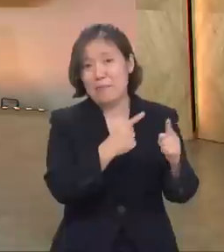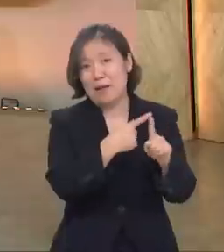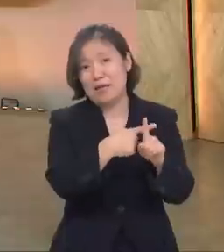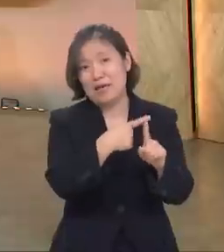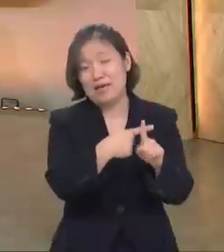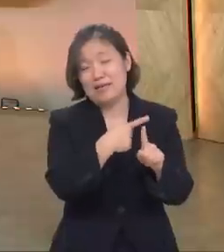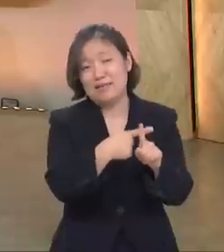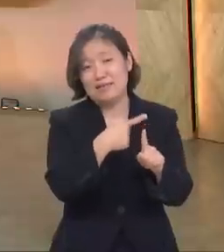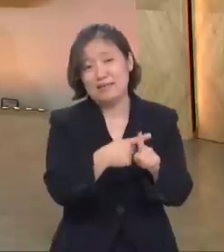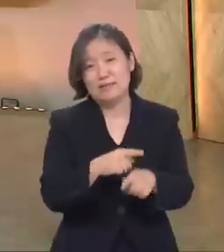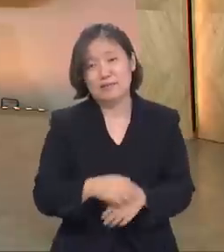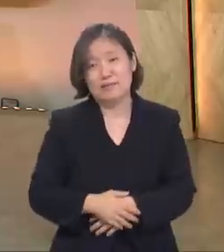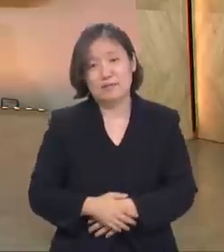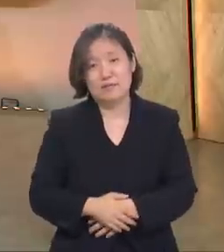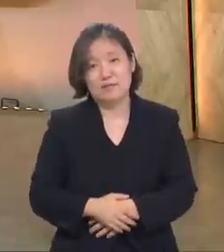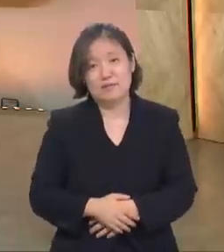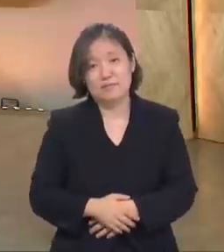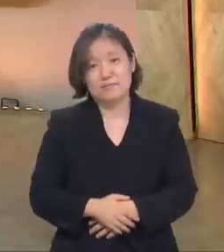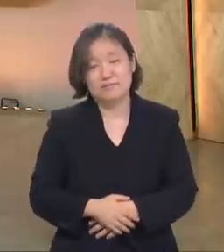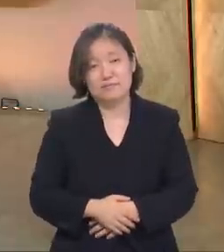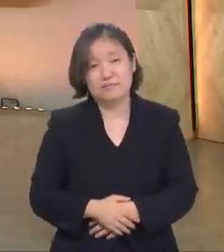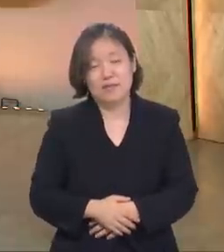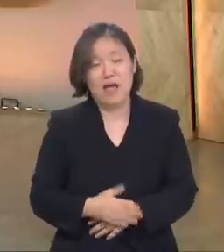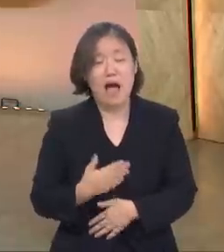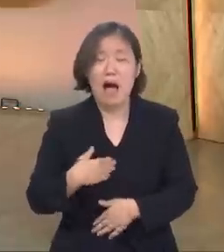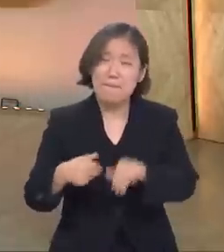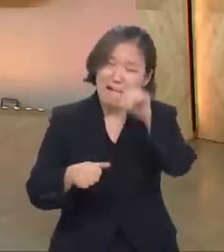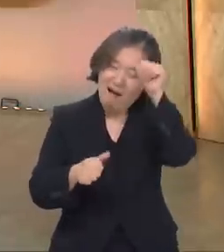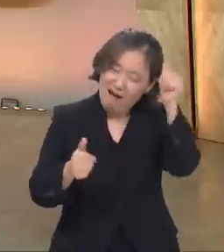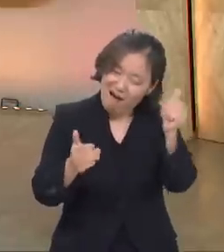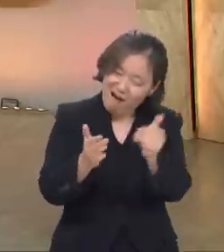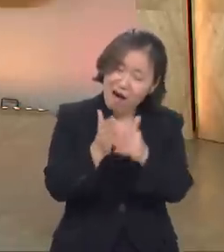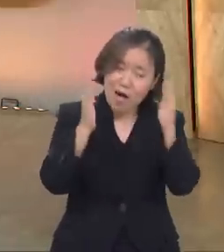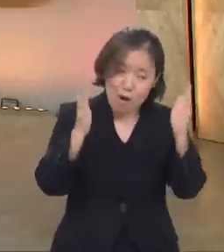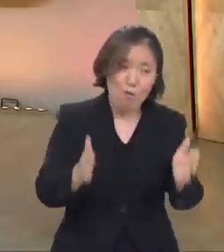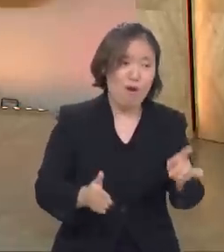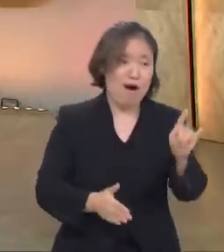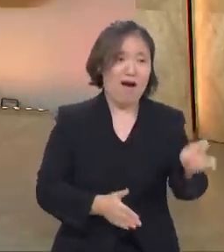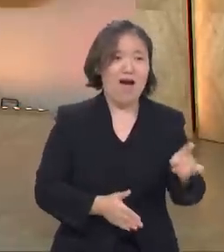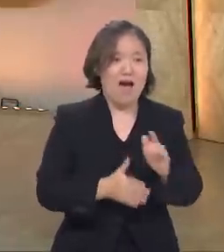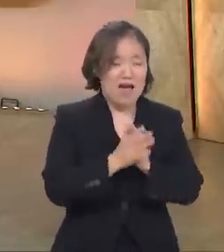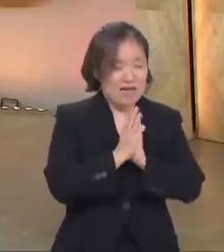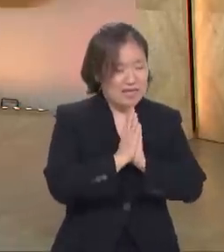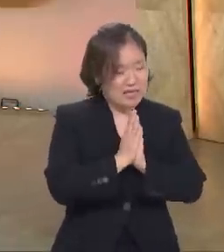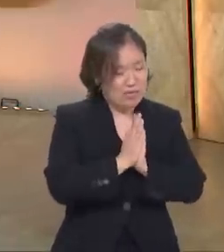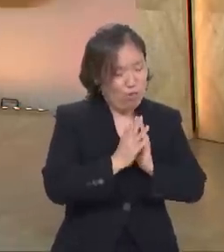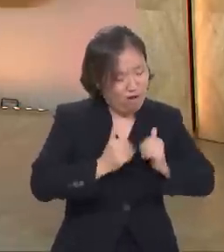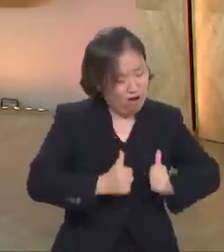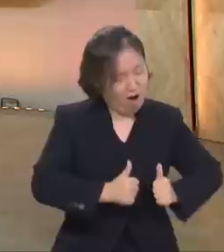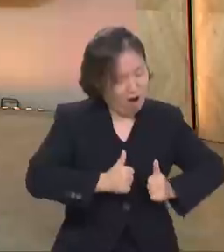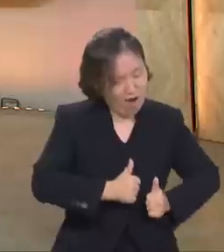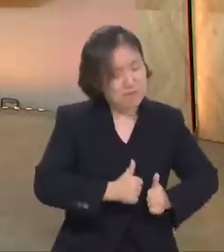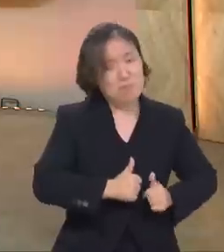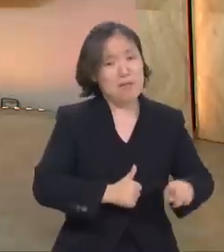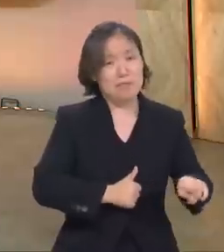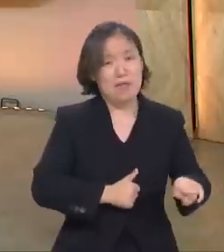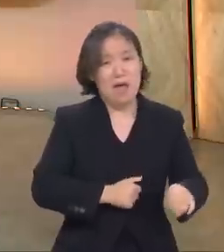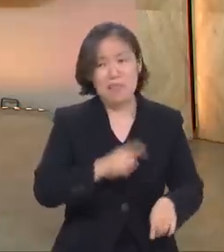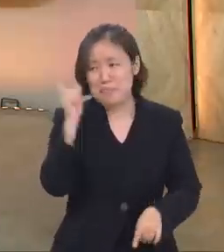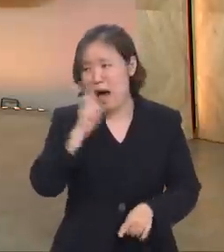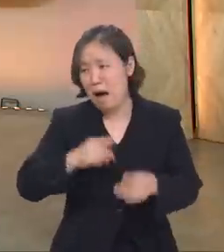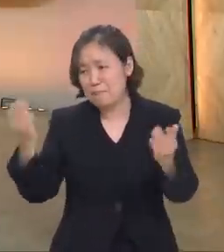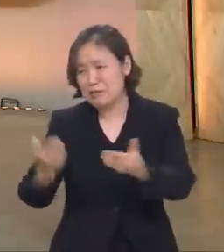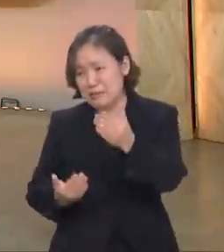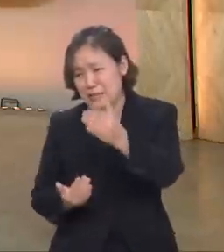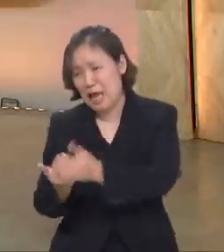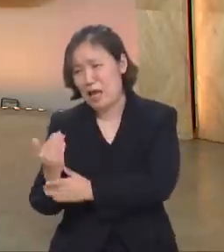일으킬 수가 있겠죠 생각해 보세요 평생 절에 열심히 다니면서 기도 열심히 했는데 엄청나게 안